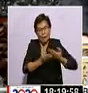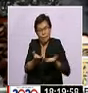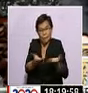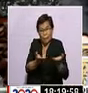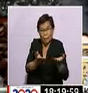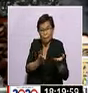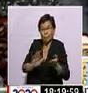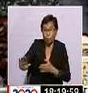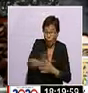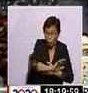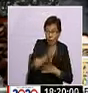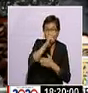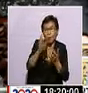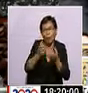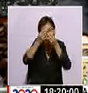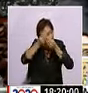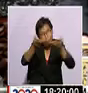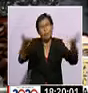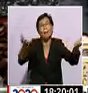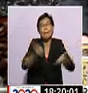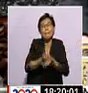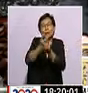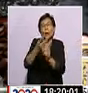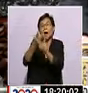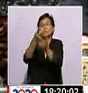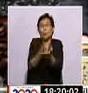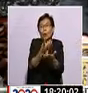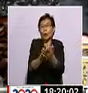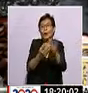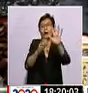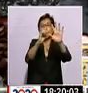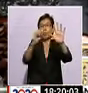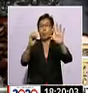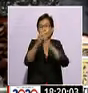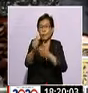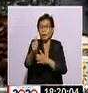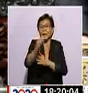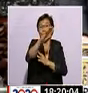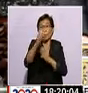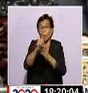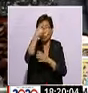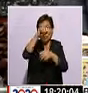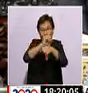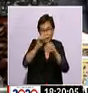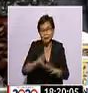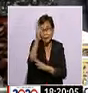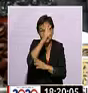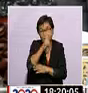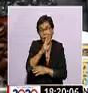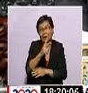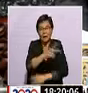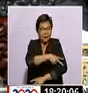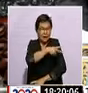perkhidmatan mereka. Kerajaan ingin mengumumkan bantuan khas kewangan sebanyak RM500 untuk kaki tangan awam